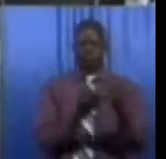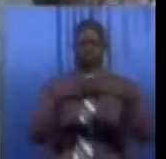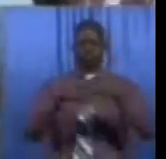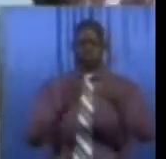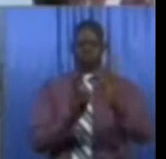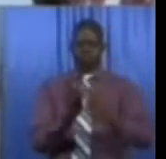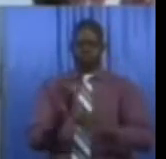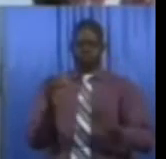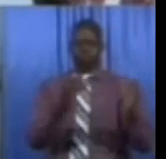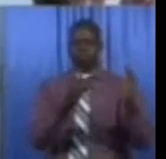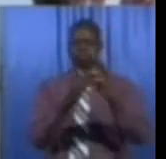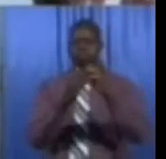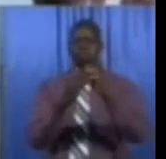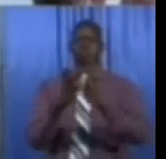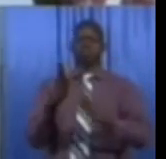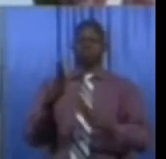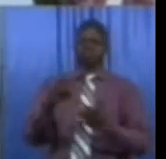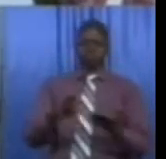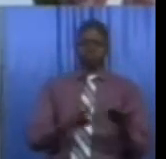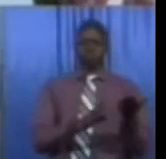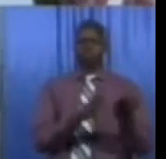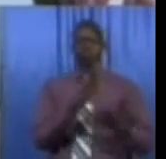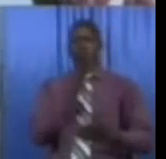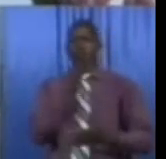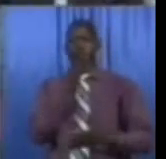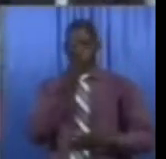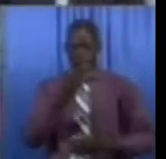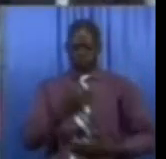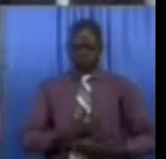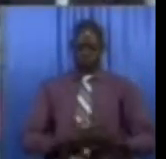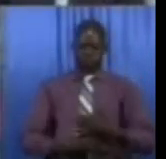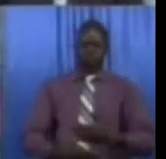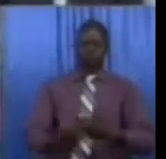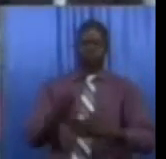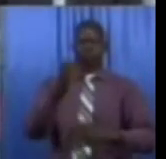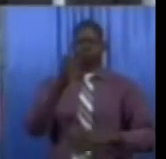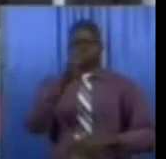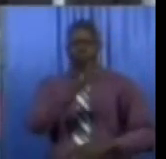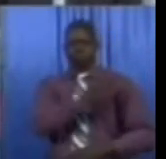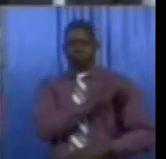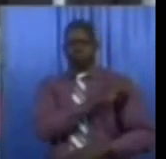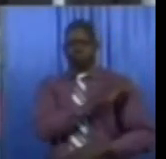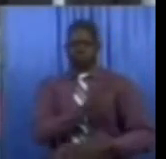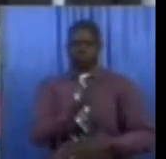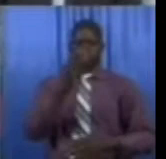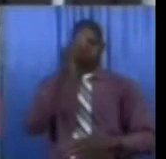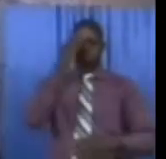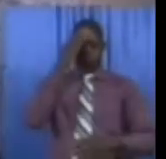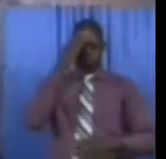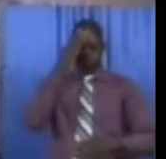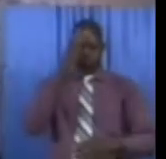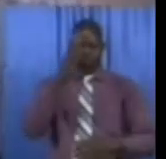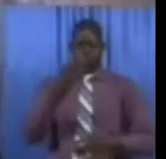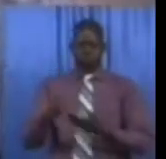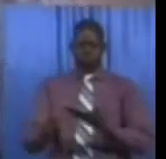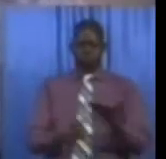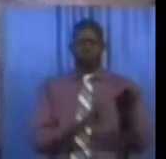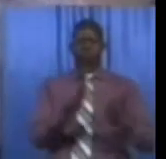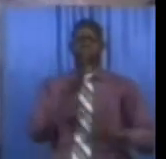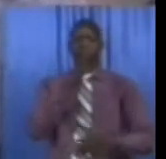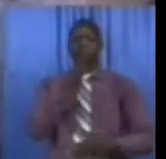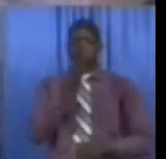lutte contre la mortalité maternelle et néonatale, Chantal Compaoré sait de quoi elle parle. La mortalité maternelle et